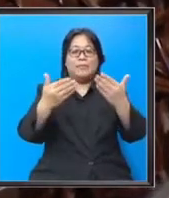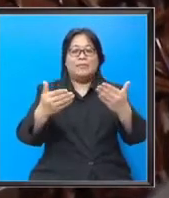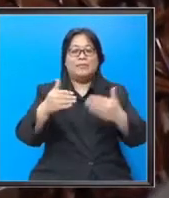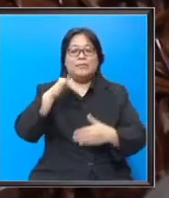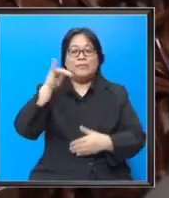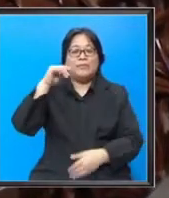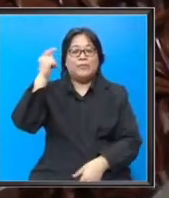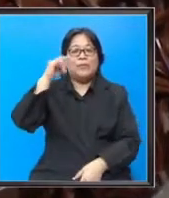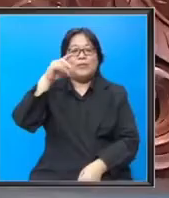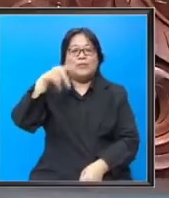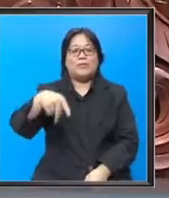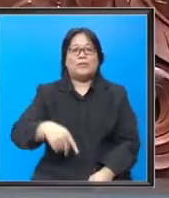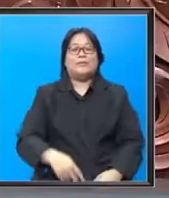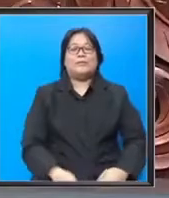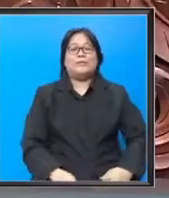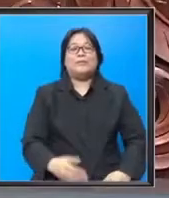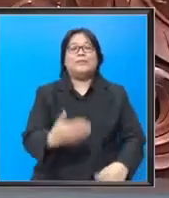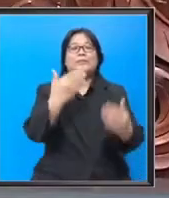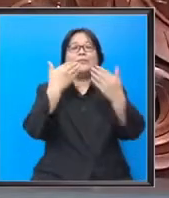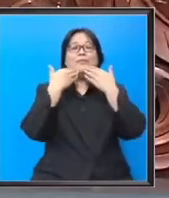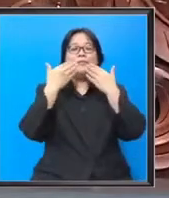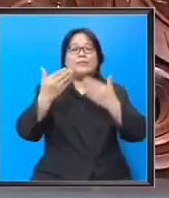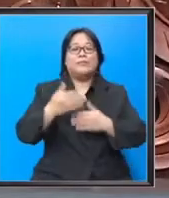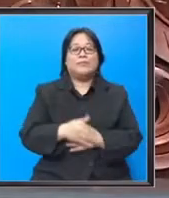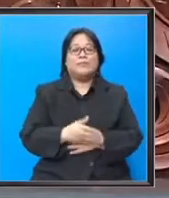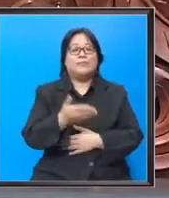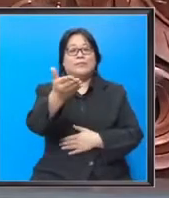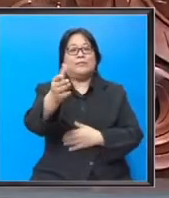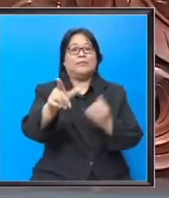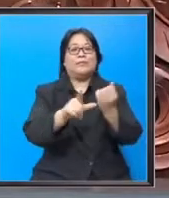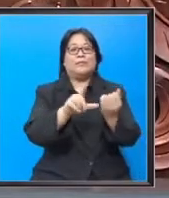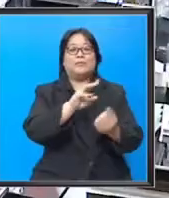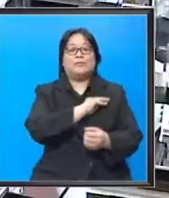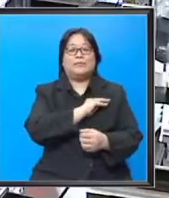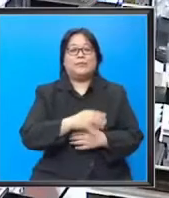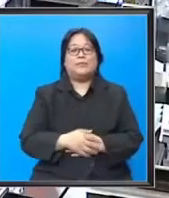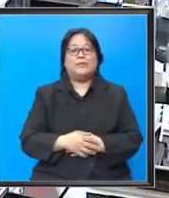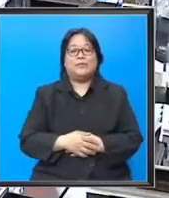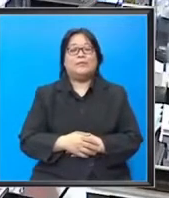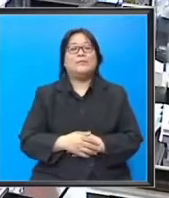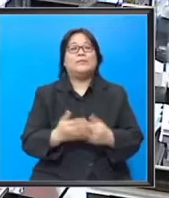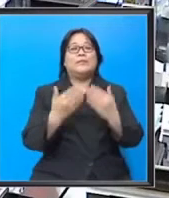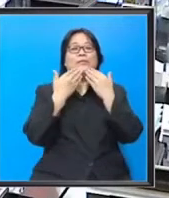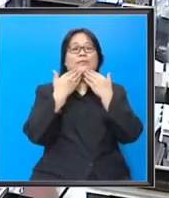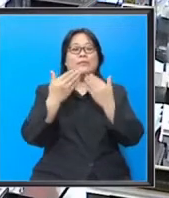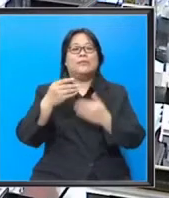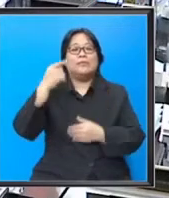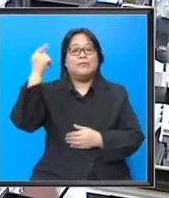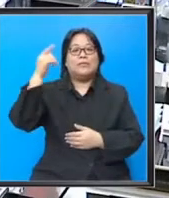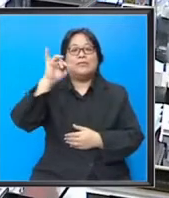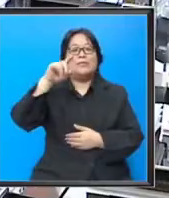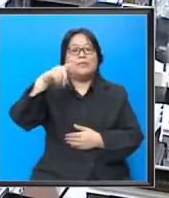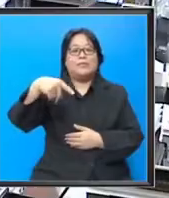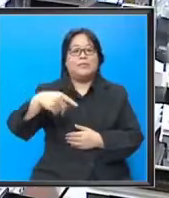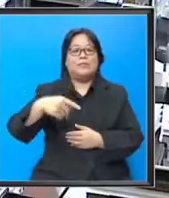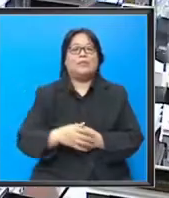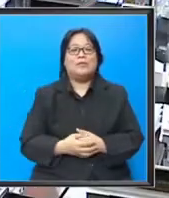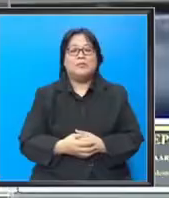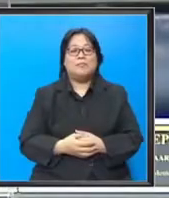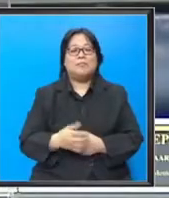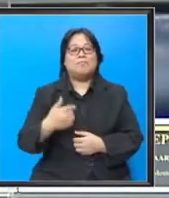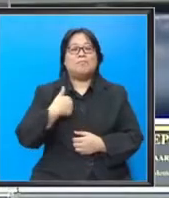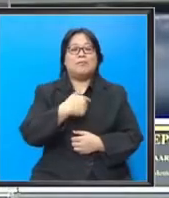cantik Makasih yang Rhoma teman-teman Terima kasih Tuan yang dipertua